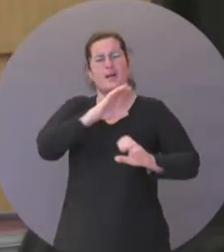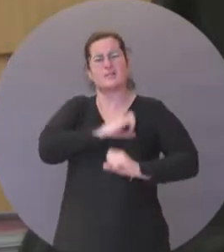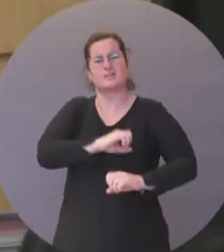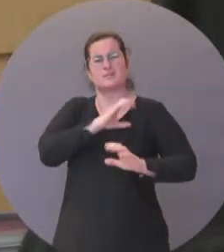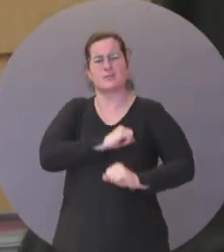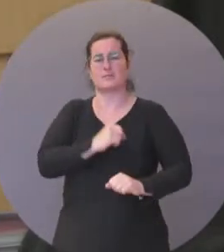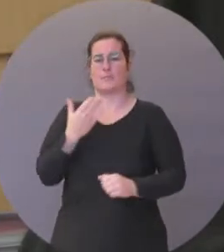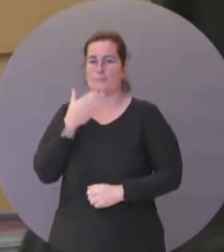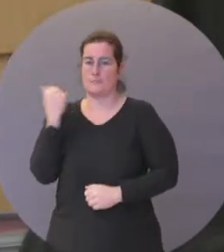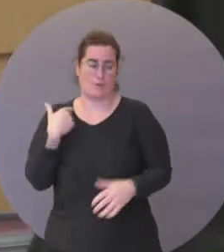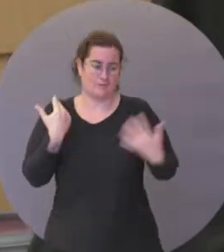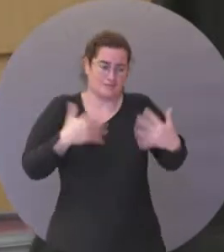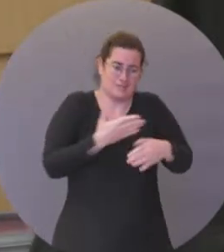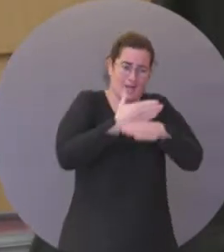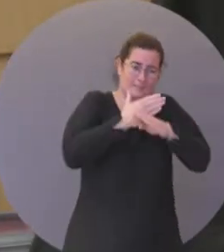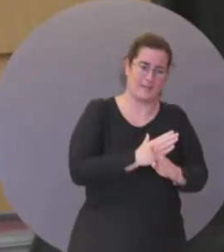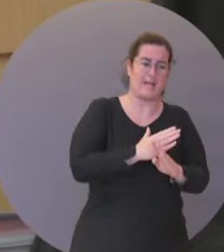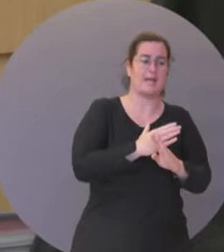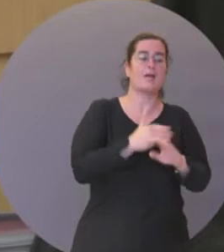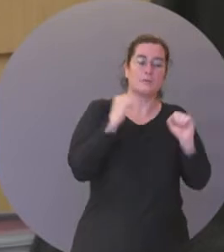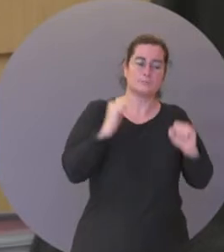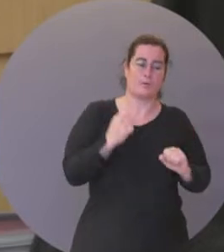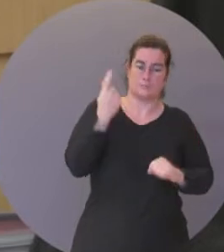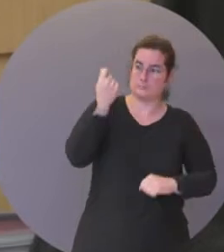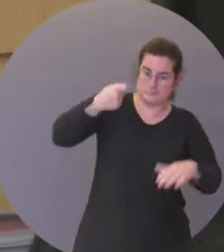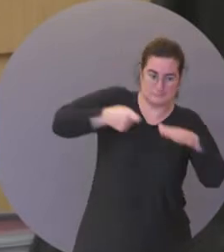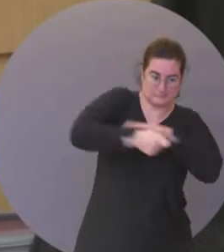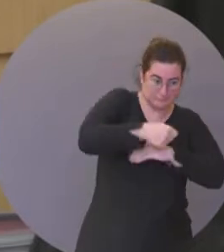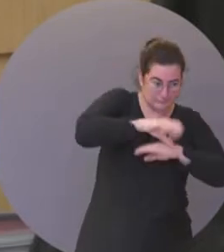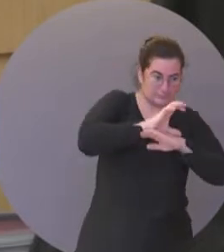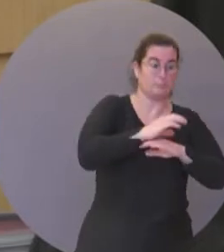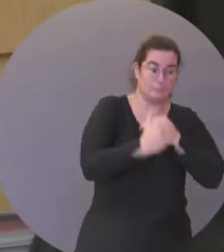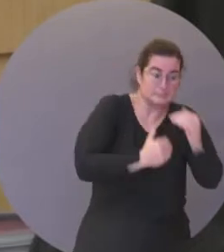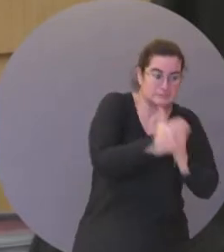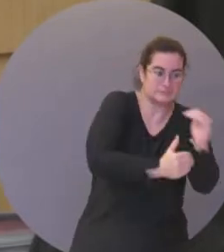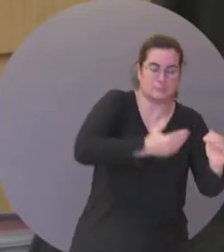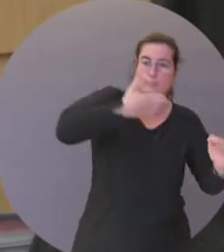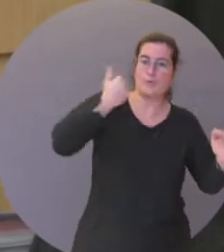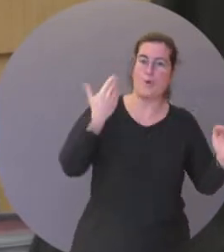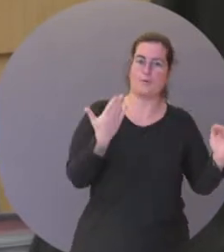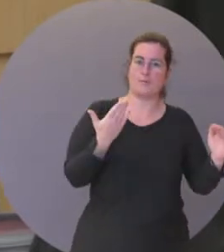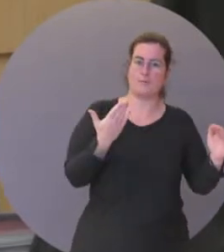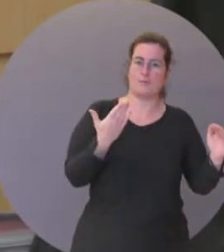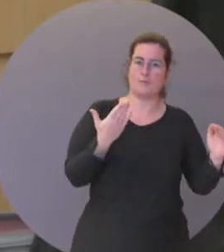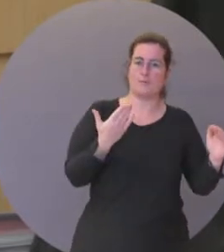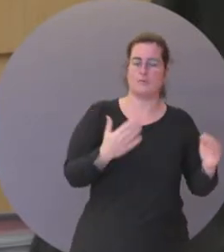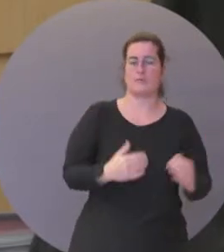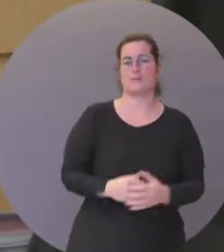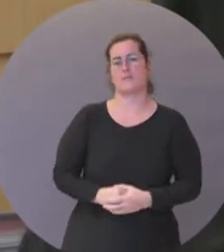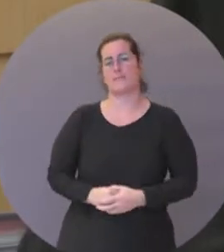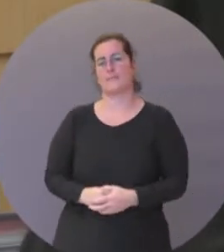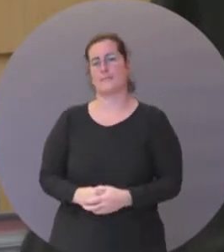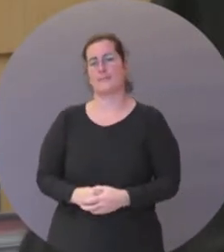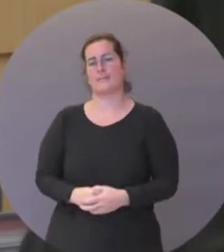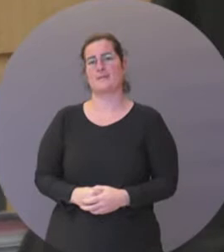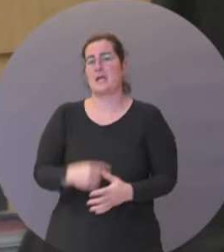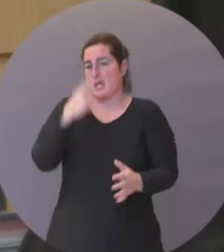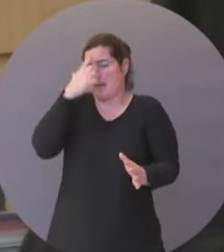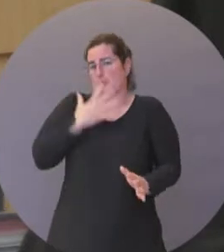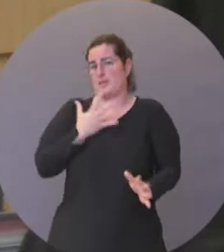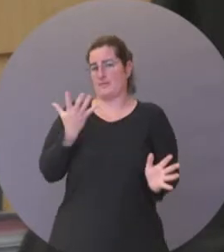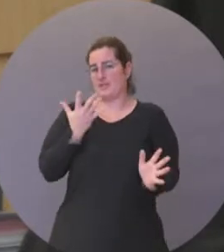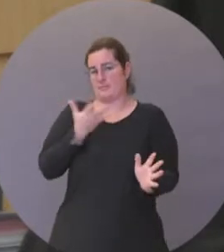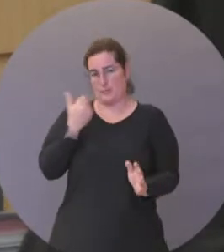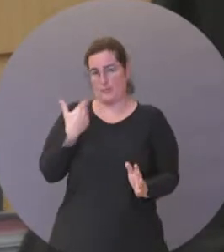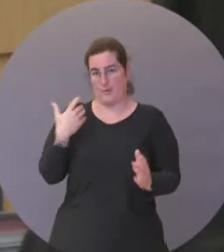existants en les dotant de réels moyens pour qu'ils fonctionnent mise en plutôt sur l'insertion que